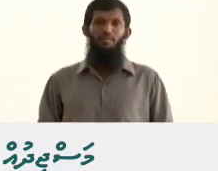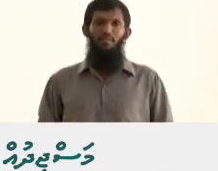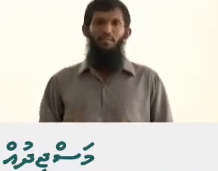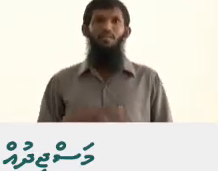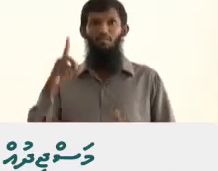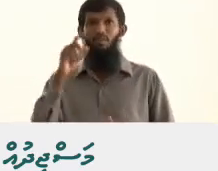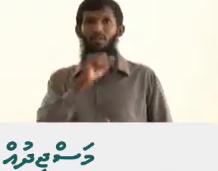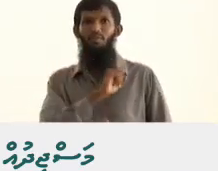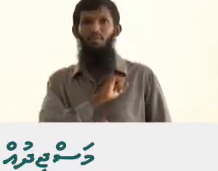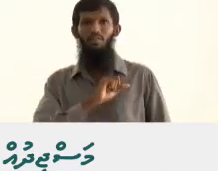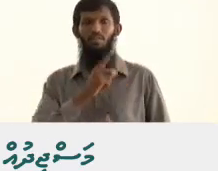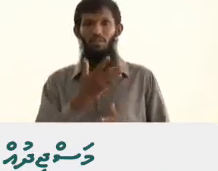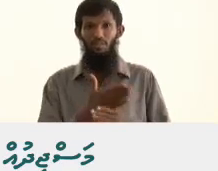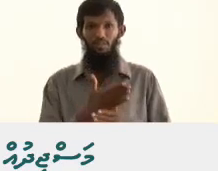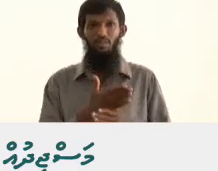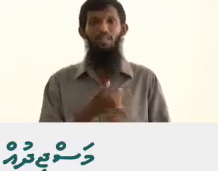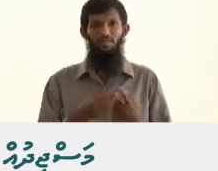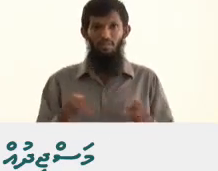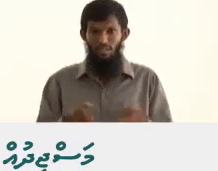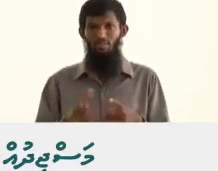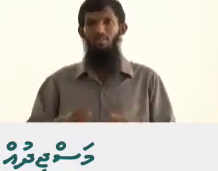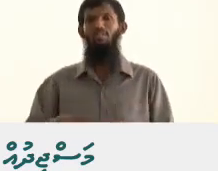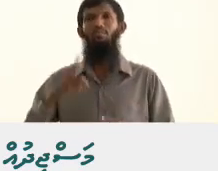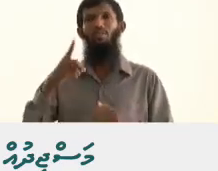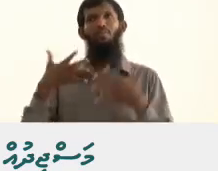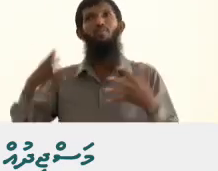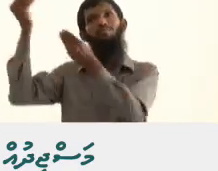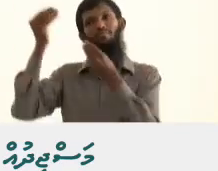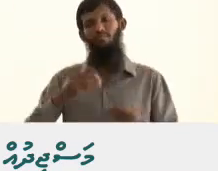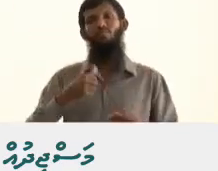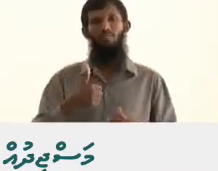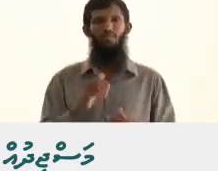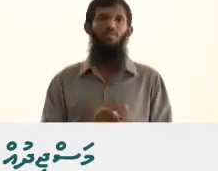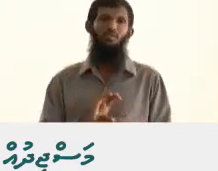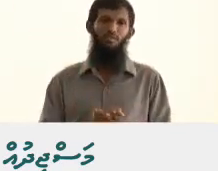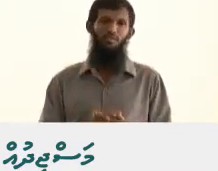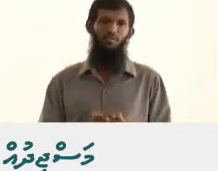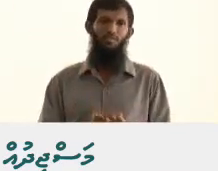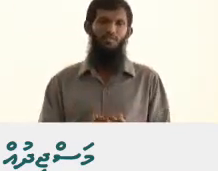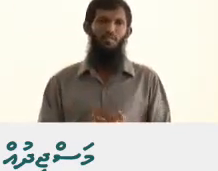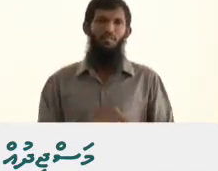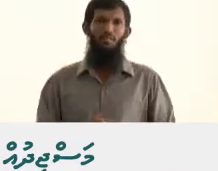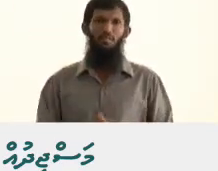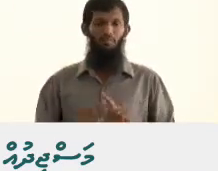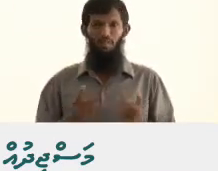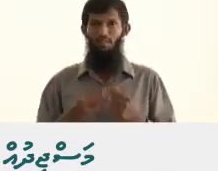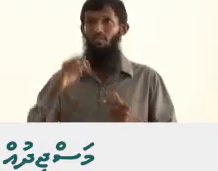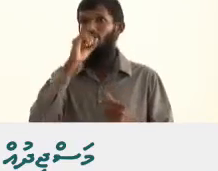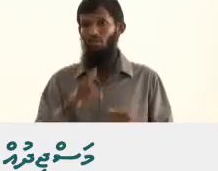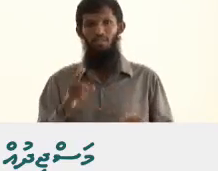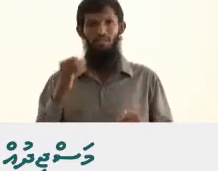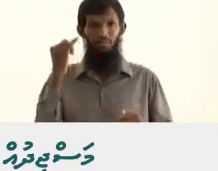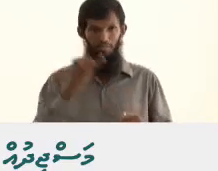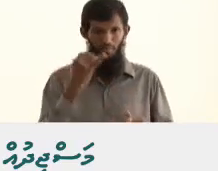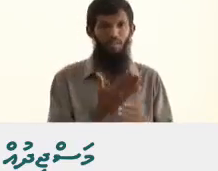umaki rizqu tanawasuman ay sabab ya khilafak Allah wa uredumaki huriha gotakun